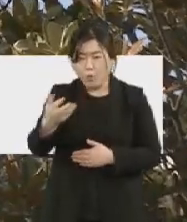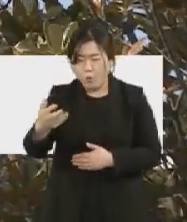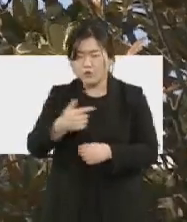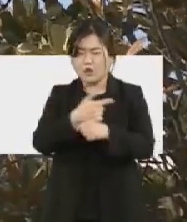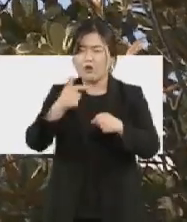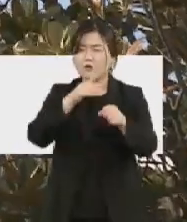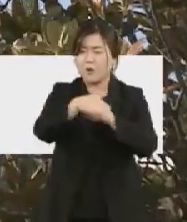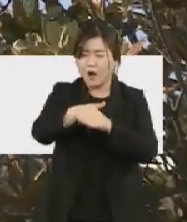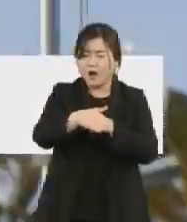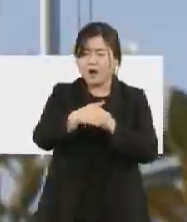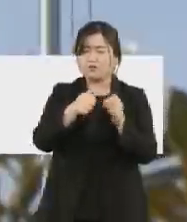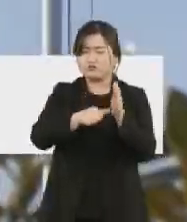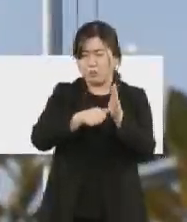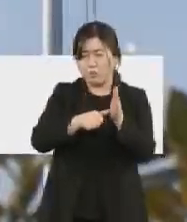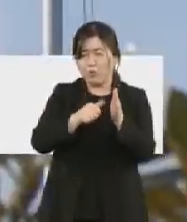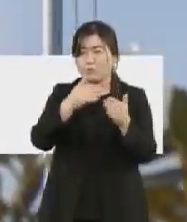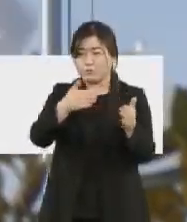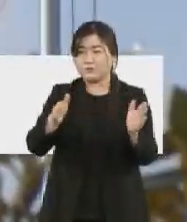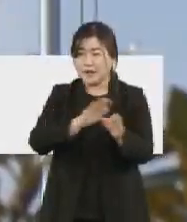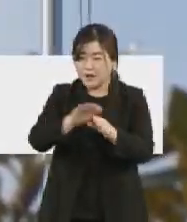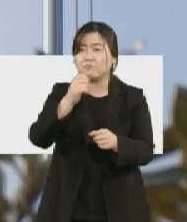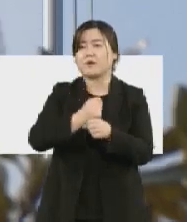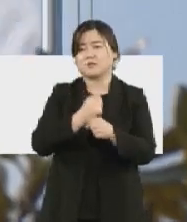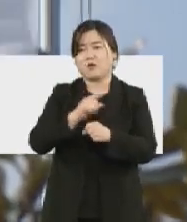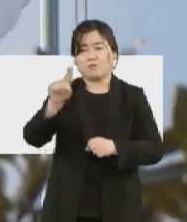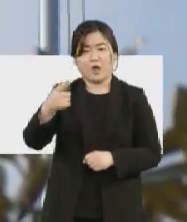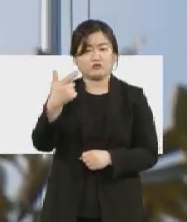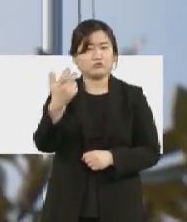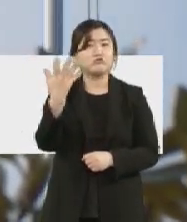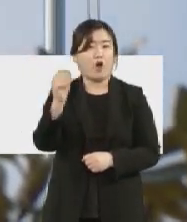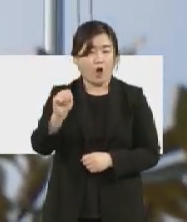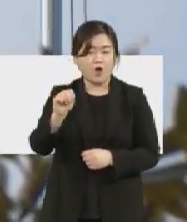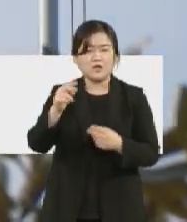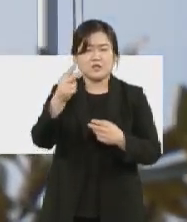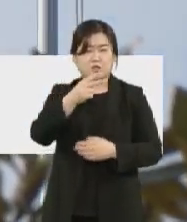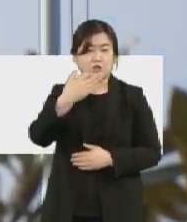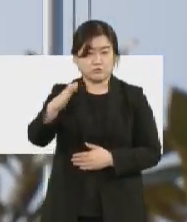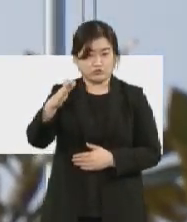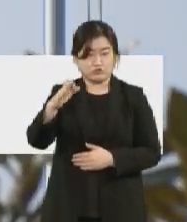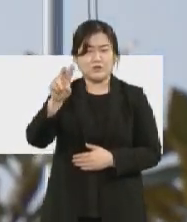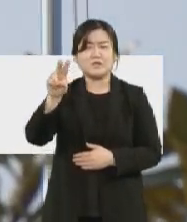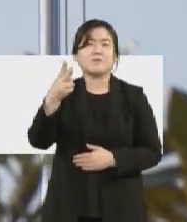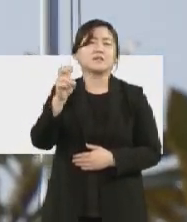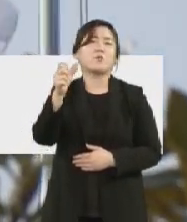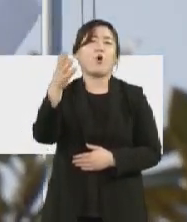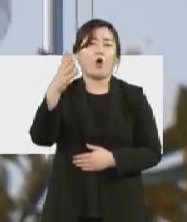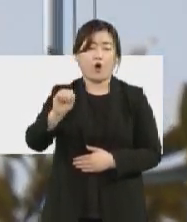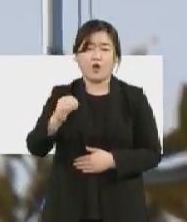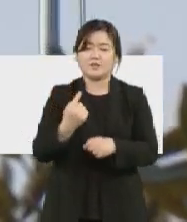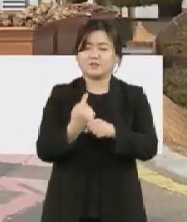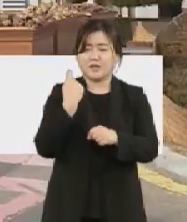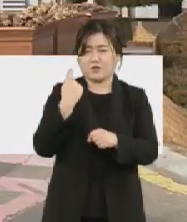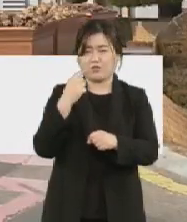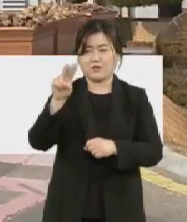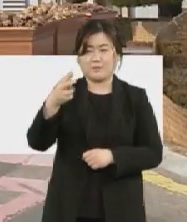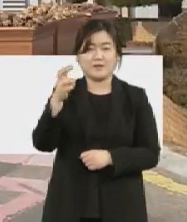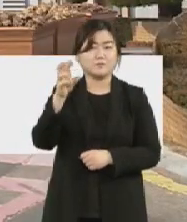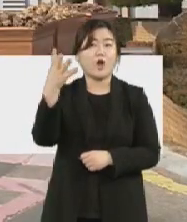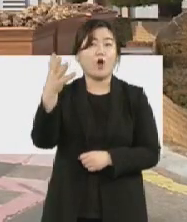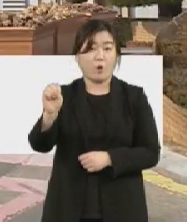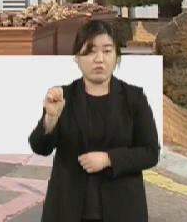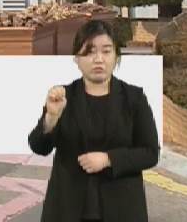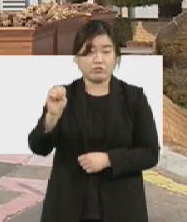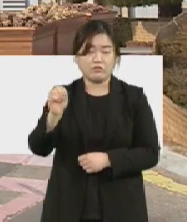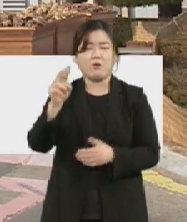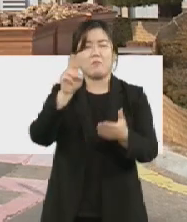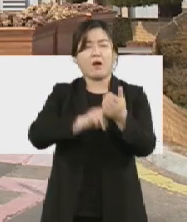물량 규모와 로 2018년 169 어 2019년 이 125억 지난해 230억원